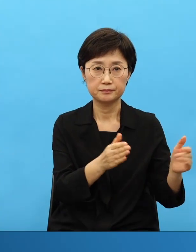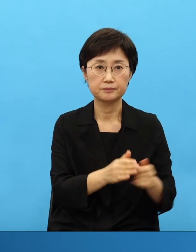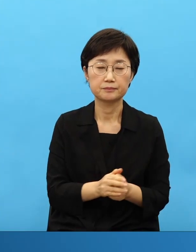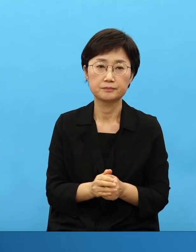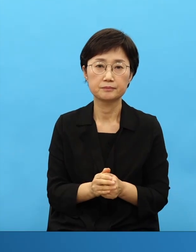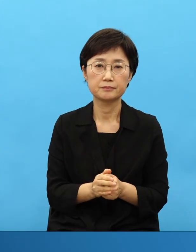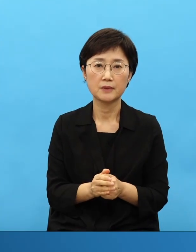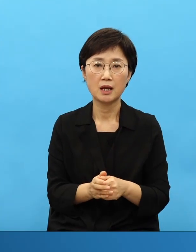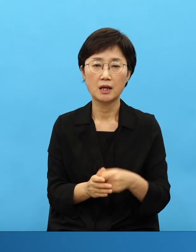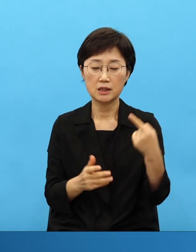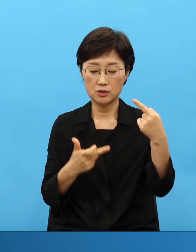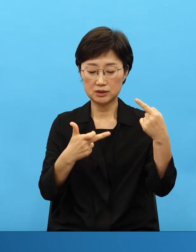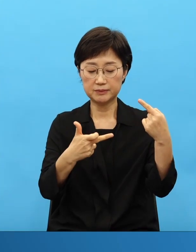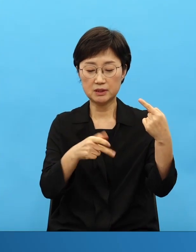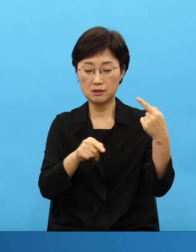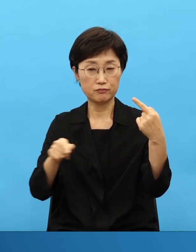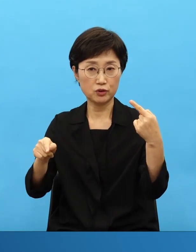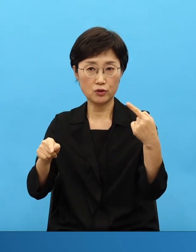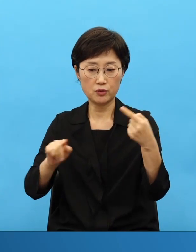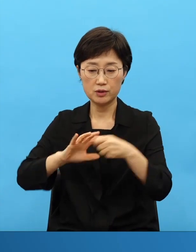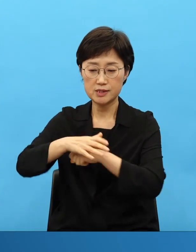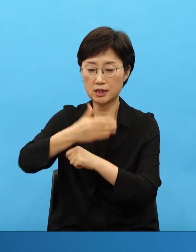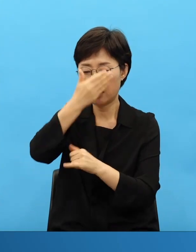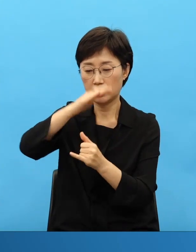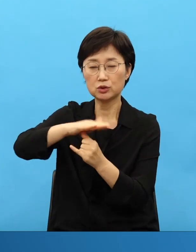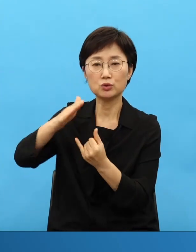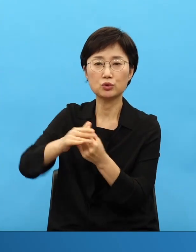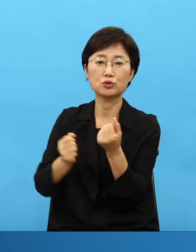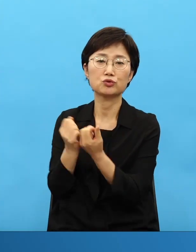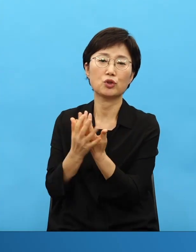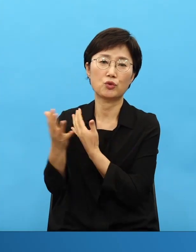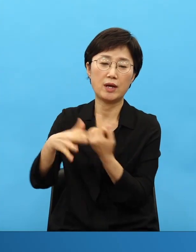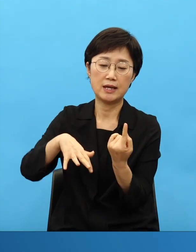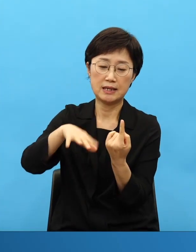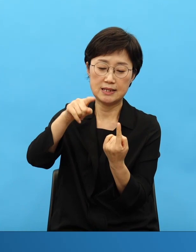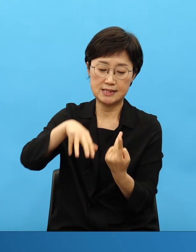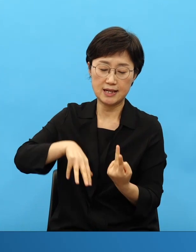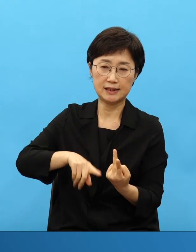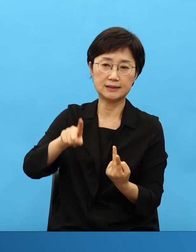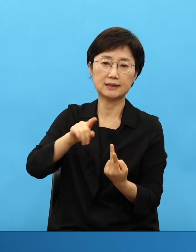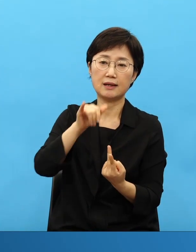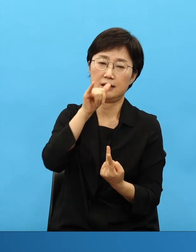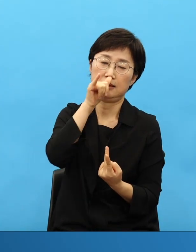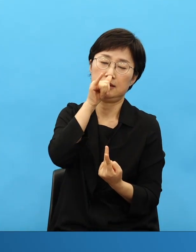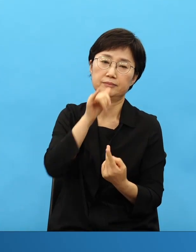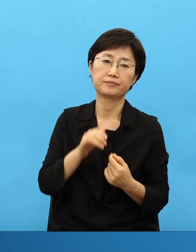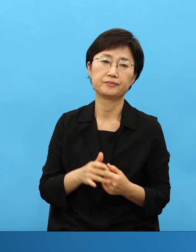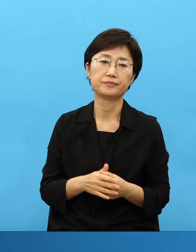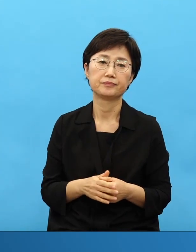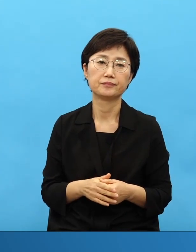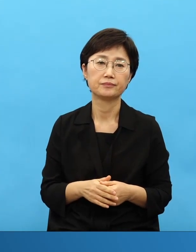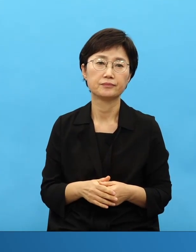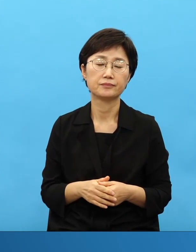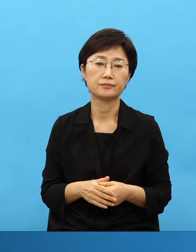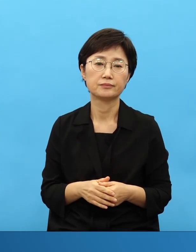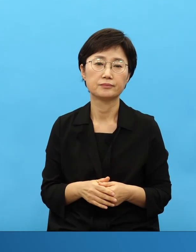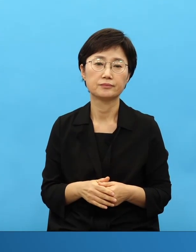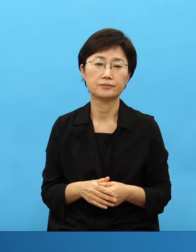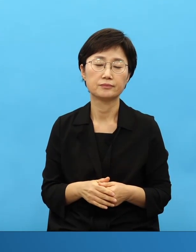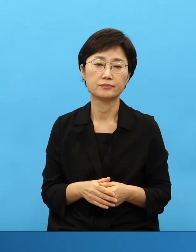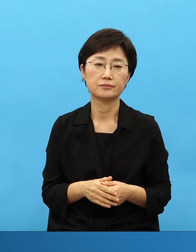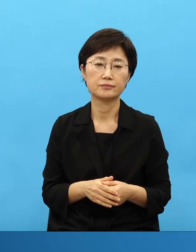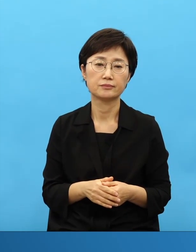이어 17일부터는 세계 청소년 수련회가 1차와 2차로 나뉘어 덕평 RUTC에서 열립니다.